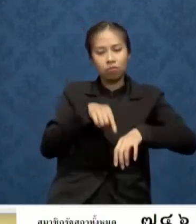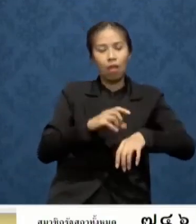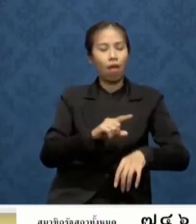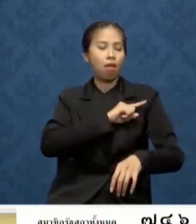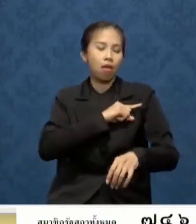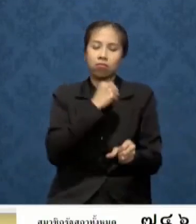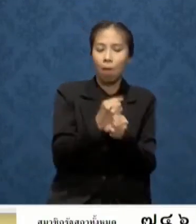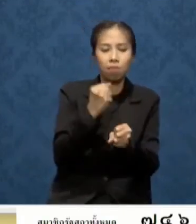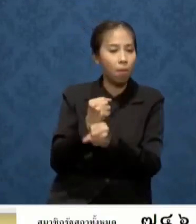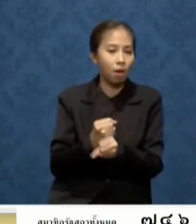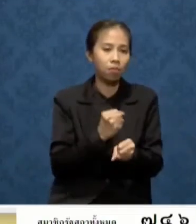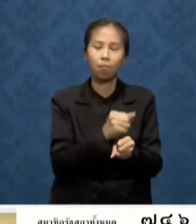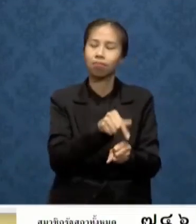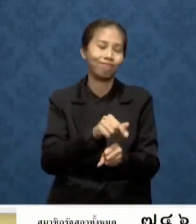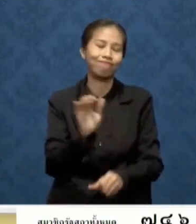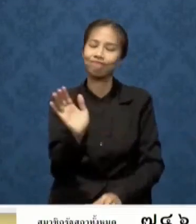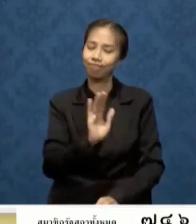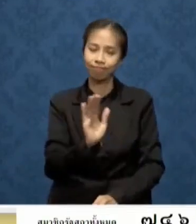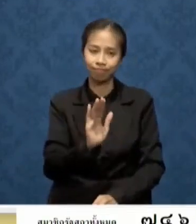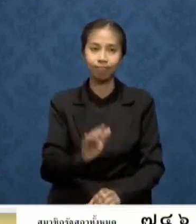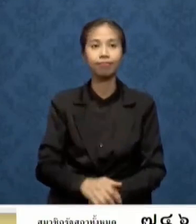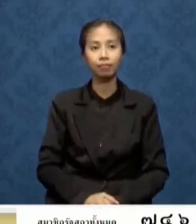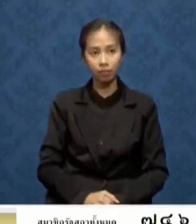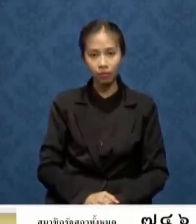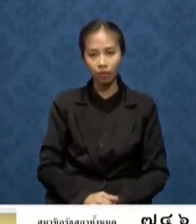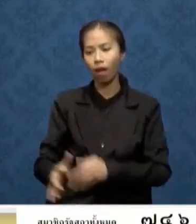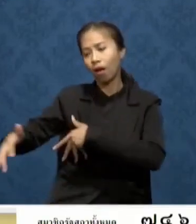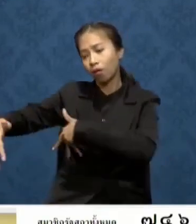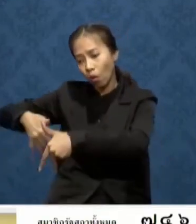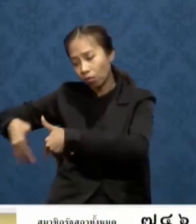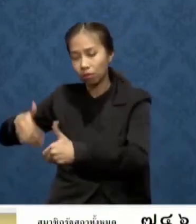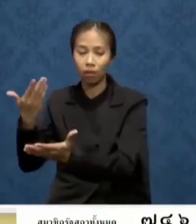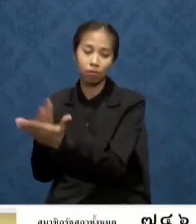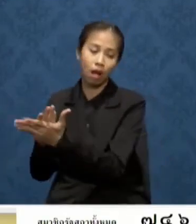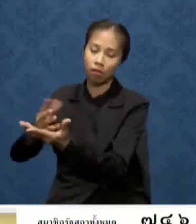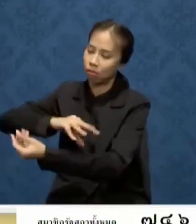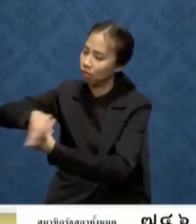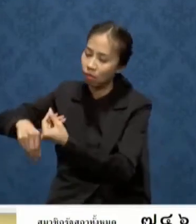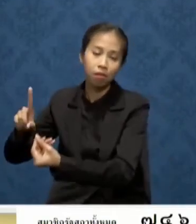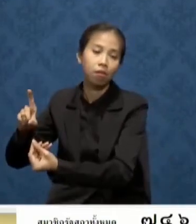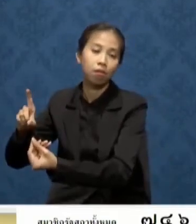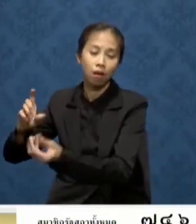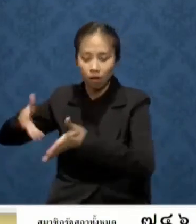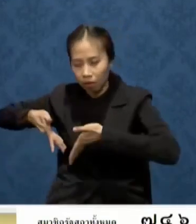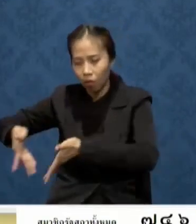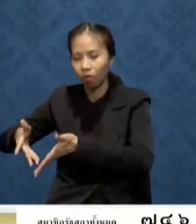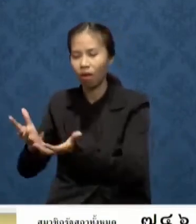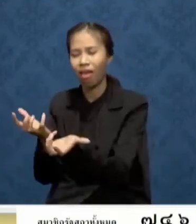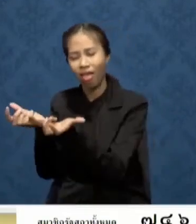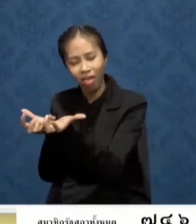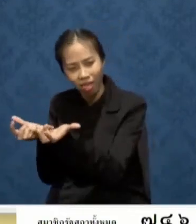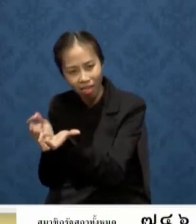างสร้างไปเรื่อย หาเงินทอนไปเรื่อยในขณะที่ท้องถิ่น ไม่มเงินพอ แ้แต่จะซ่มถนนทมีอยู่